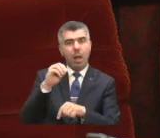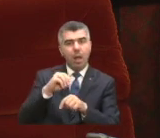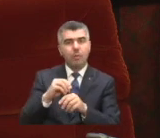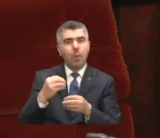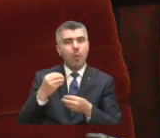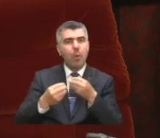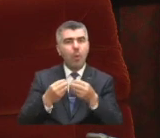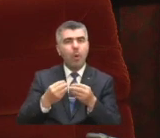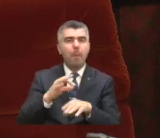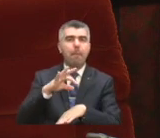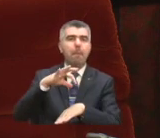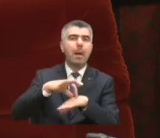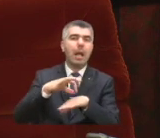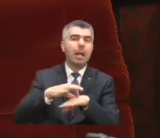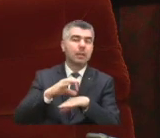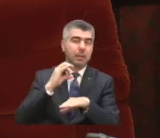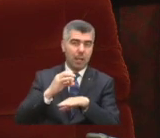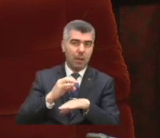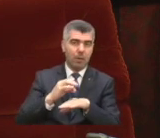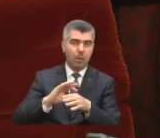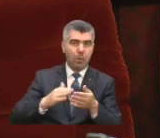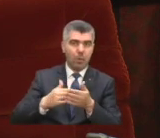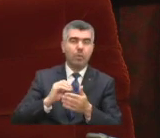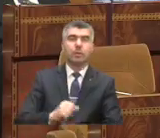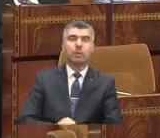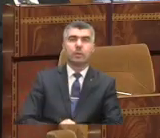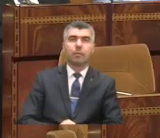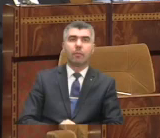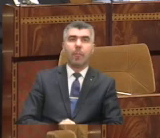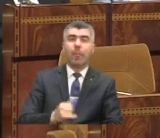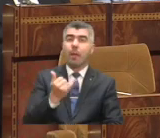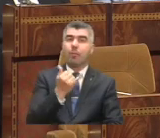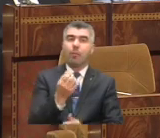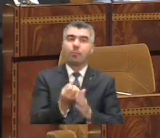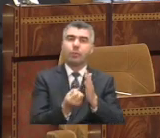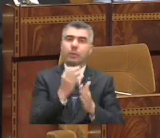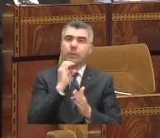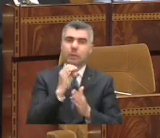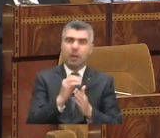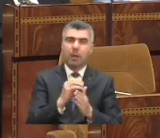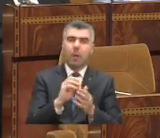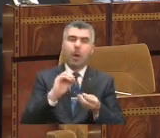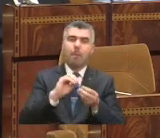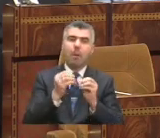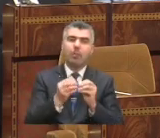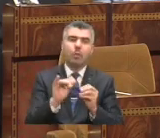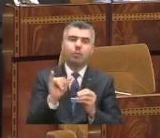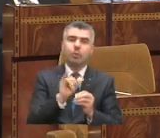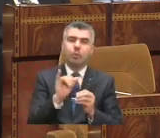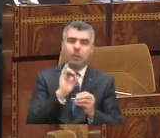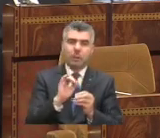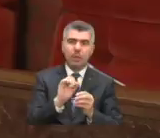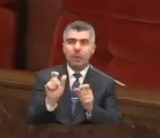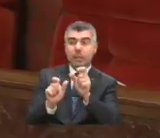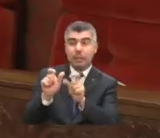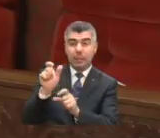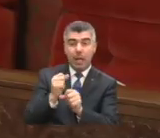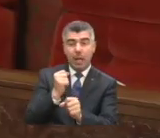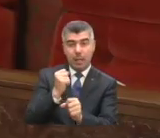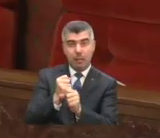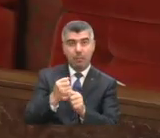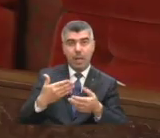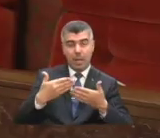المرضى اللي هما غادي يوليو زبناء في إطار الحماية الاجتماعية. هنا غادي نخلقوا الإشكالية اللي كاينة، وهي هذه الموارد البشرية اللي اليوم